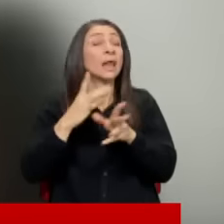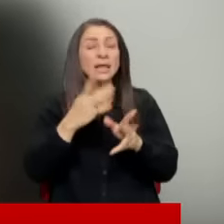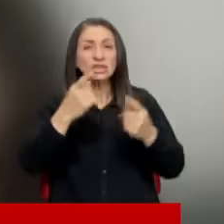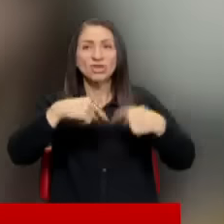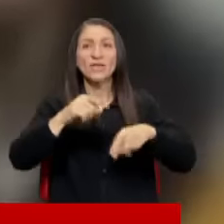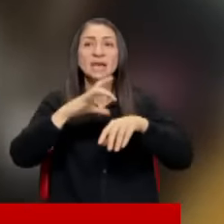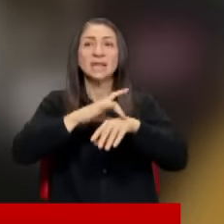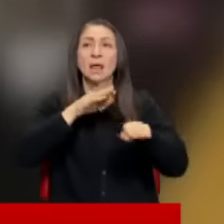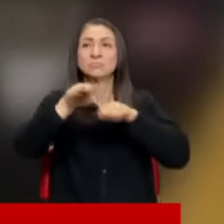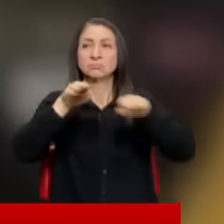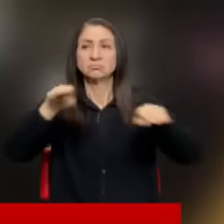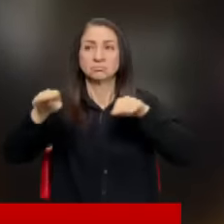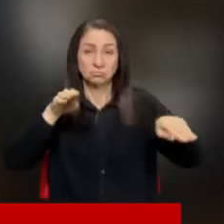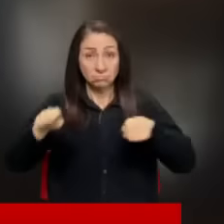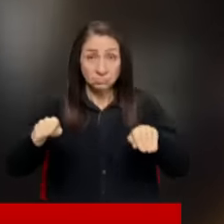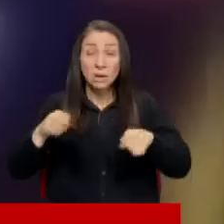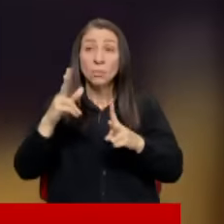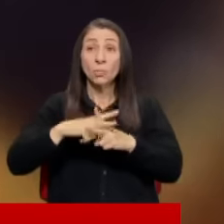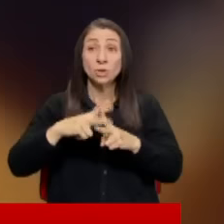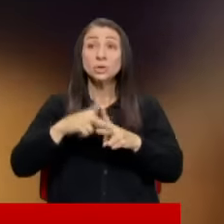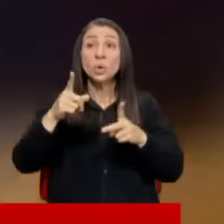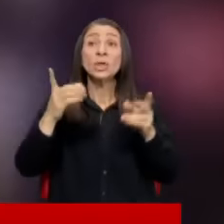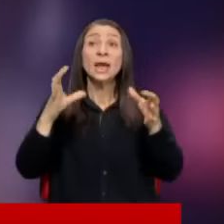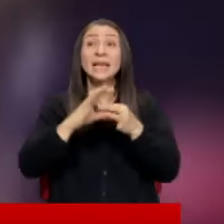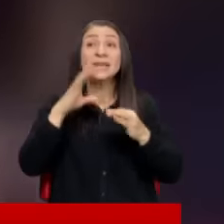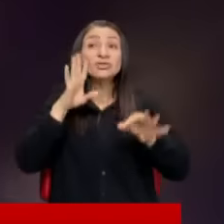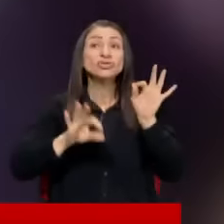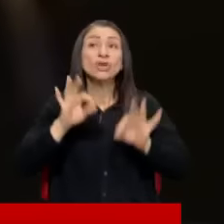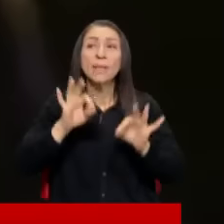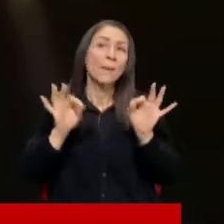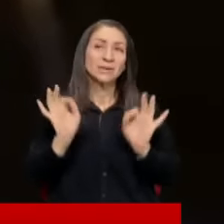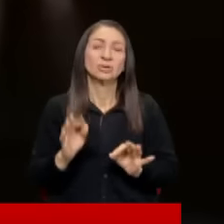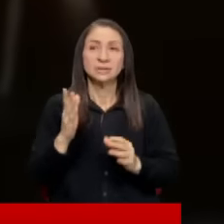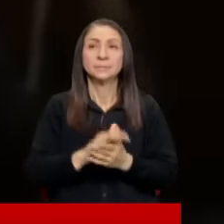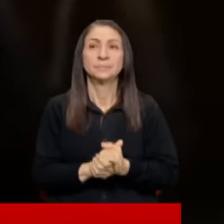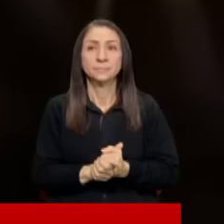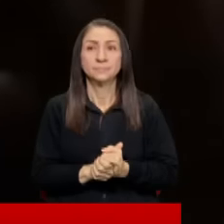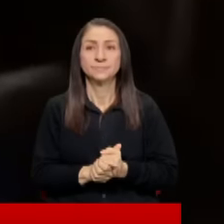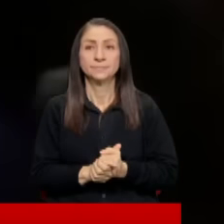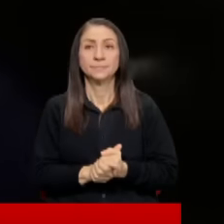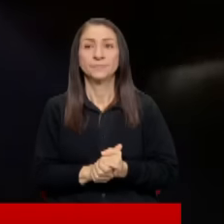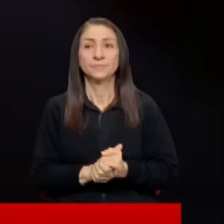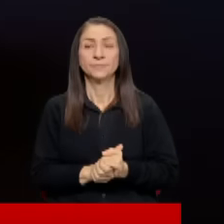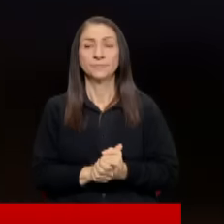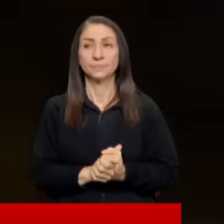çevre hastanelere kaldırılırken polis olayla ilgili inceleme başlattı. Atom vurdu.